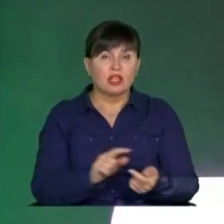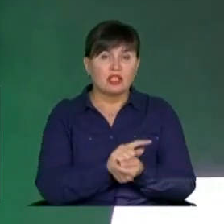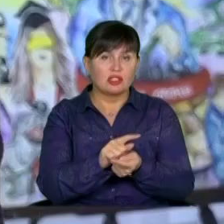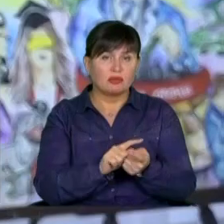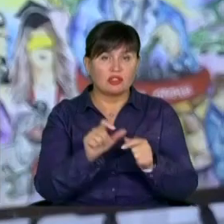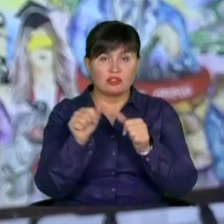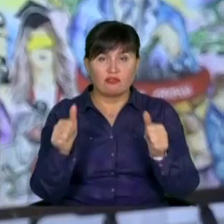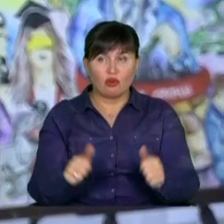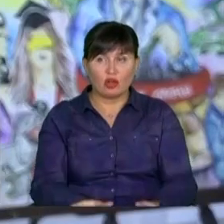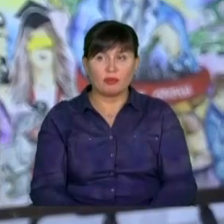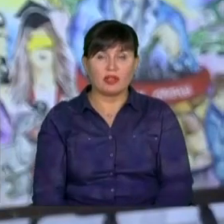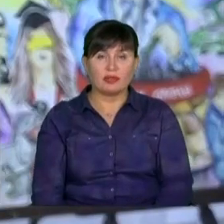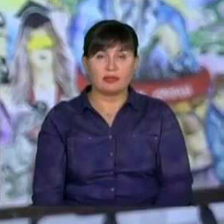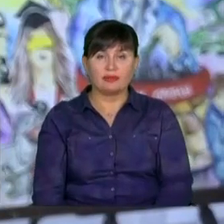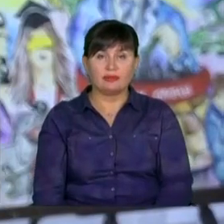её